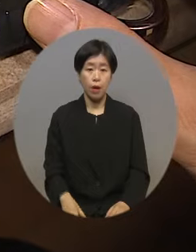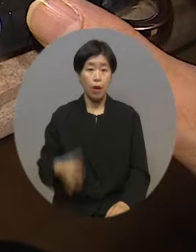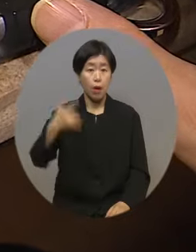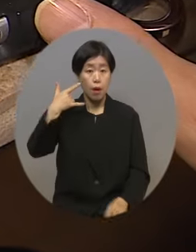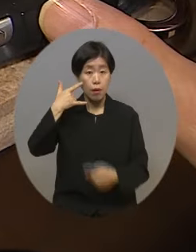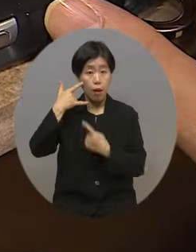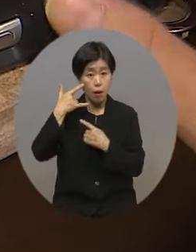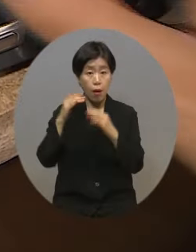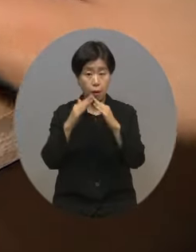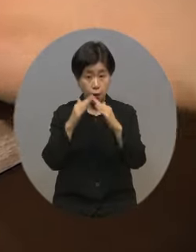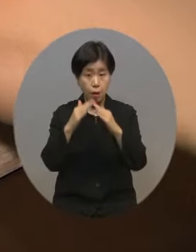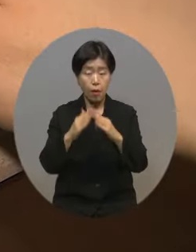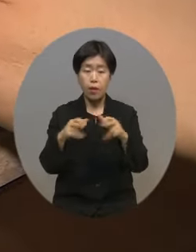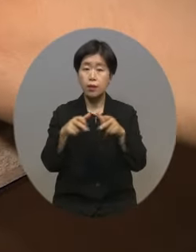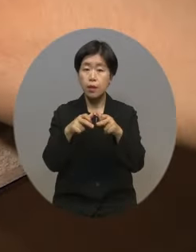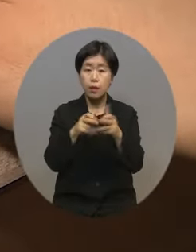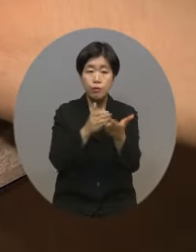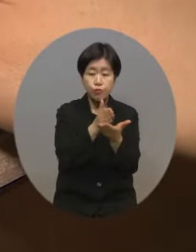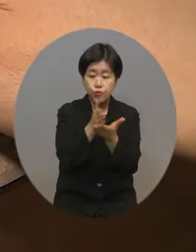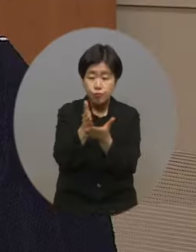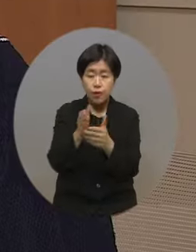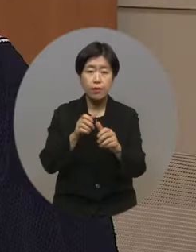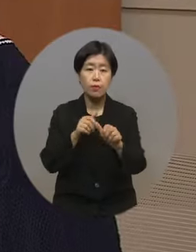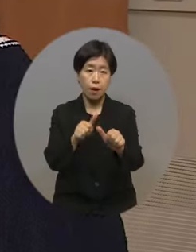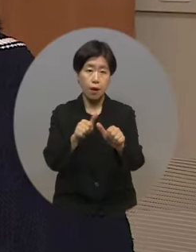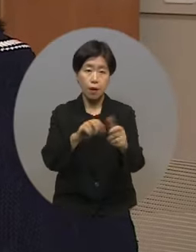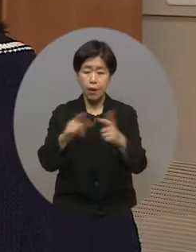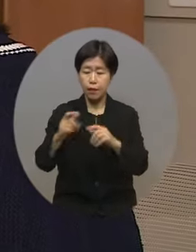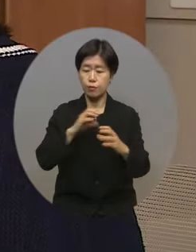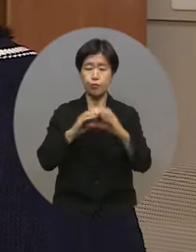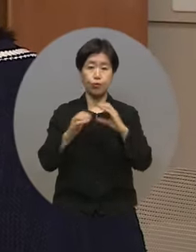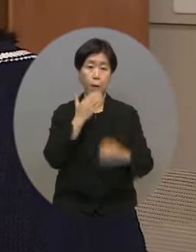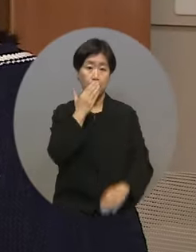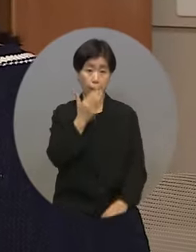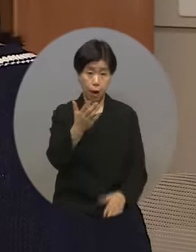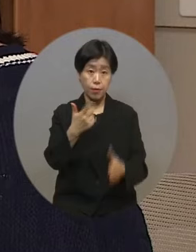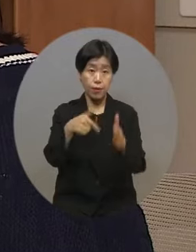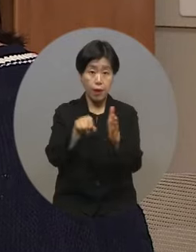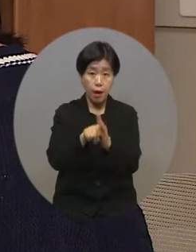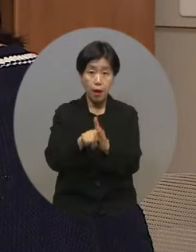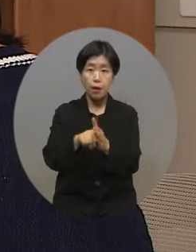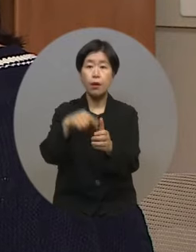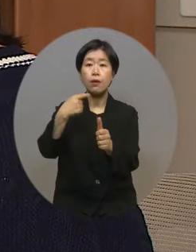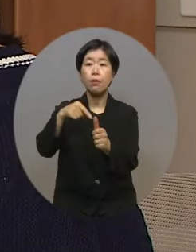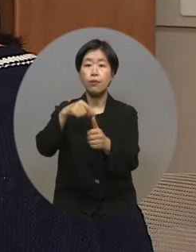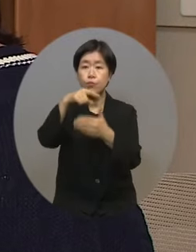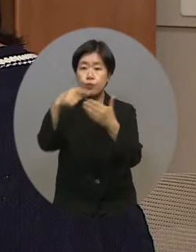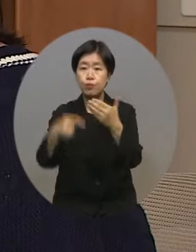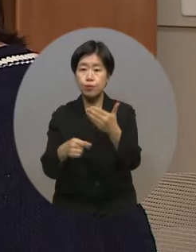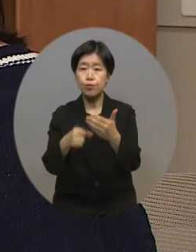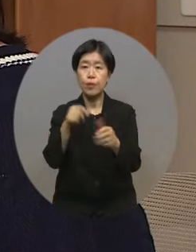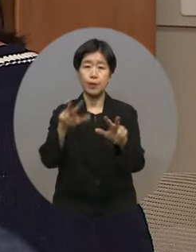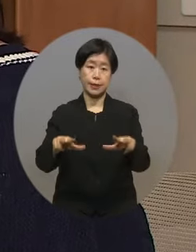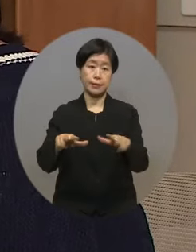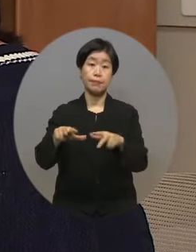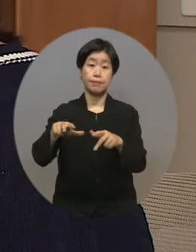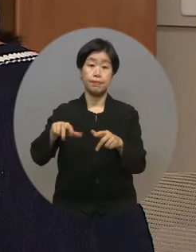유형에 따라 다양한 방법으로 의사소통을 하는 시청각 장애인들을 위해 교육 프로그램을 제공하고 있습니다.